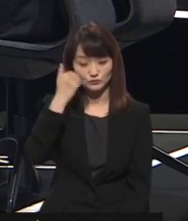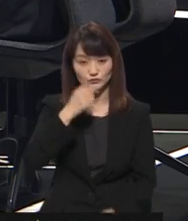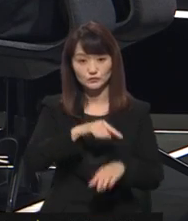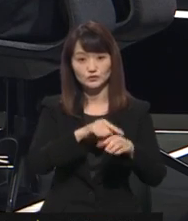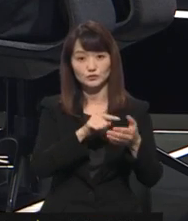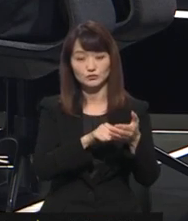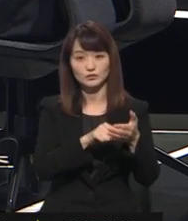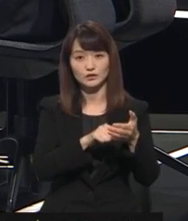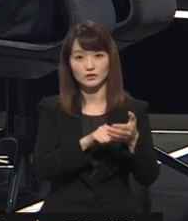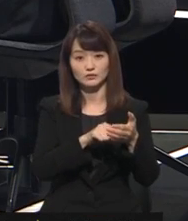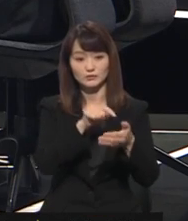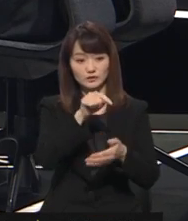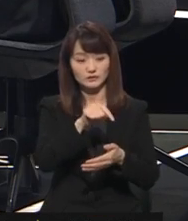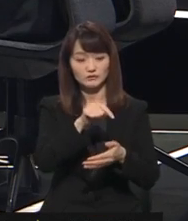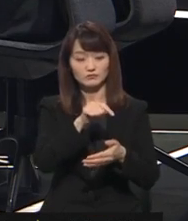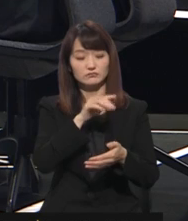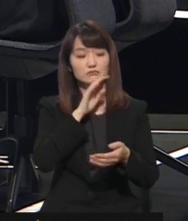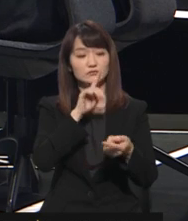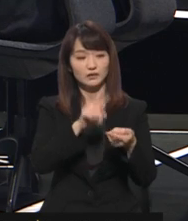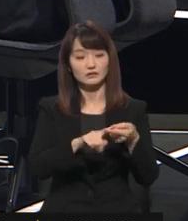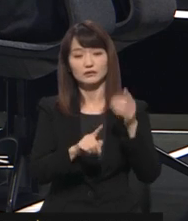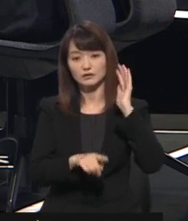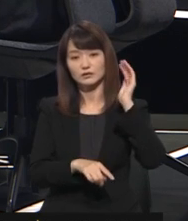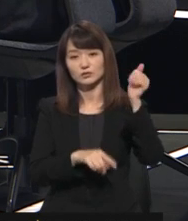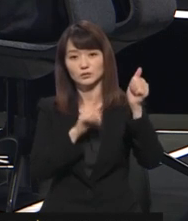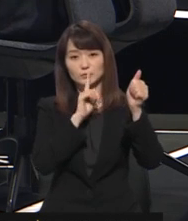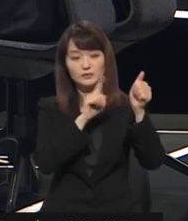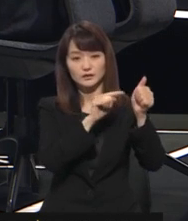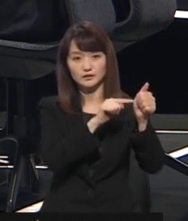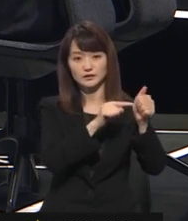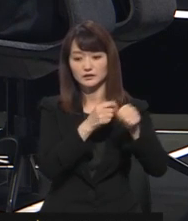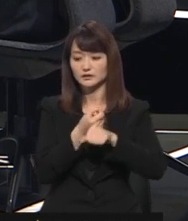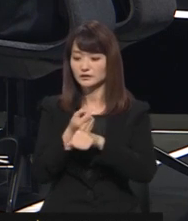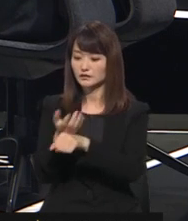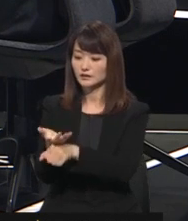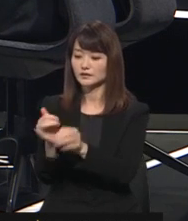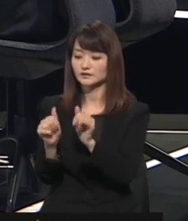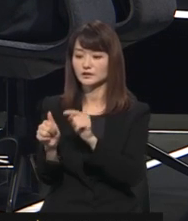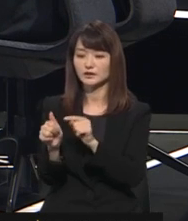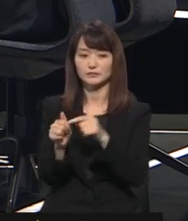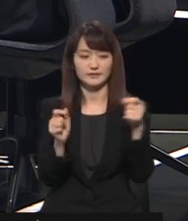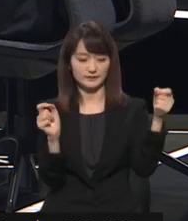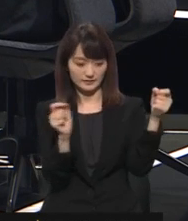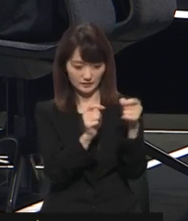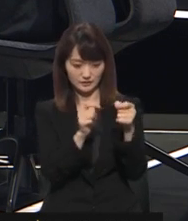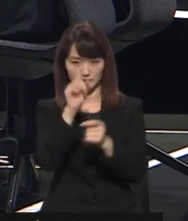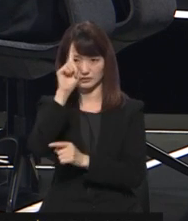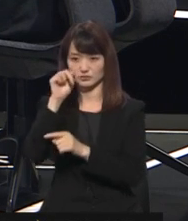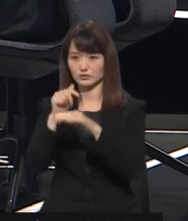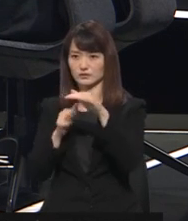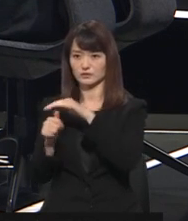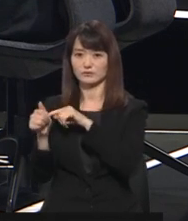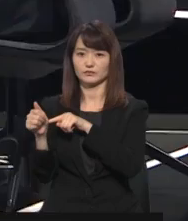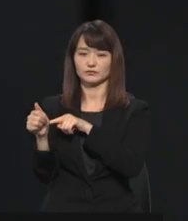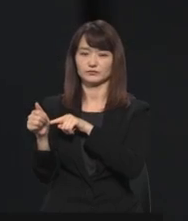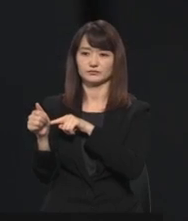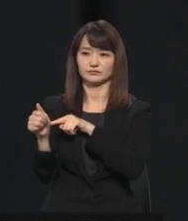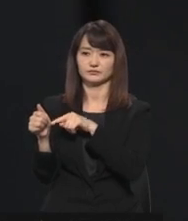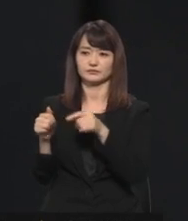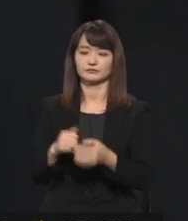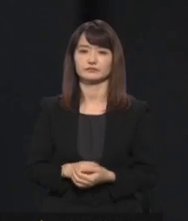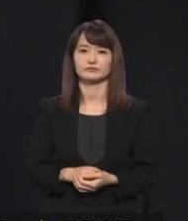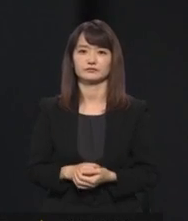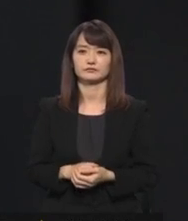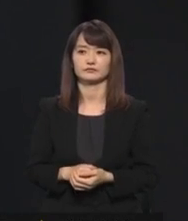지칭하는 거겠죠 당연히 이제 그걸 전달하는 사람은 대통령과도 가깝고 또 이준석 대표한테 당내에서 그런 얘기를